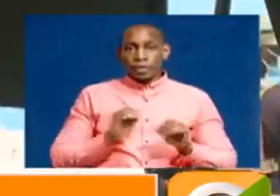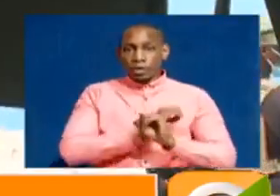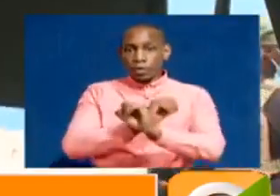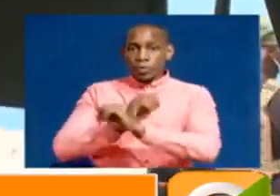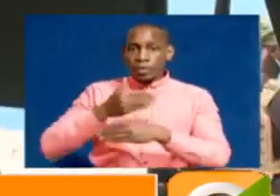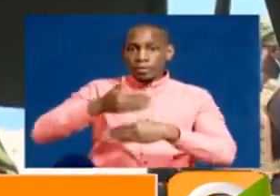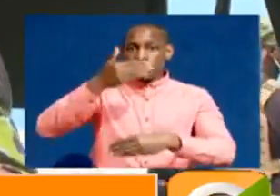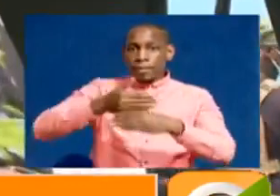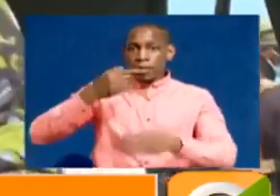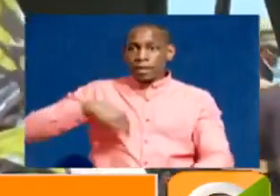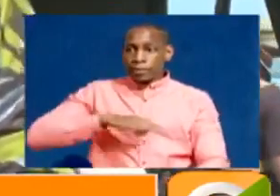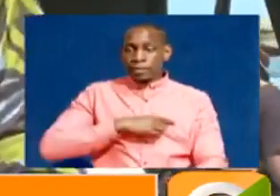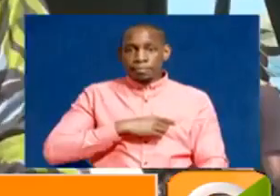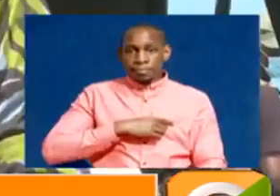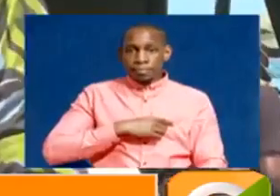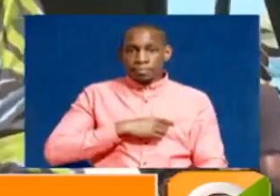kulinda mipaka yetu,